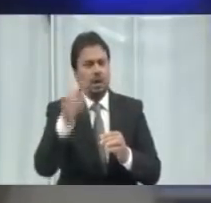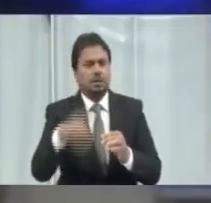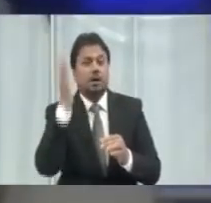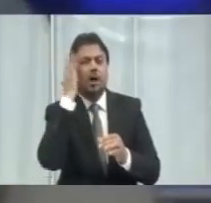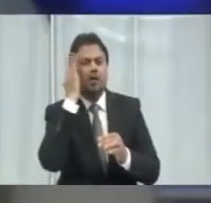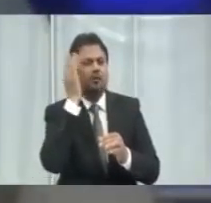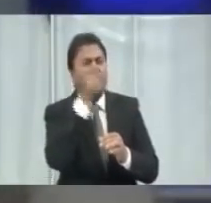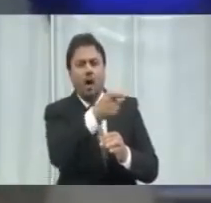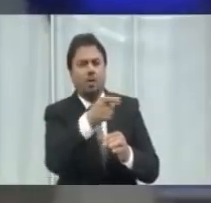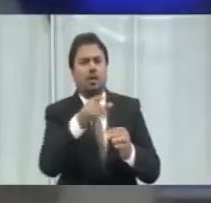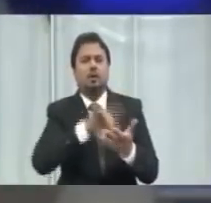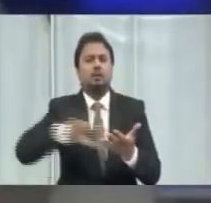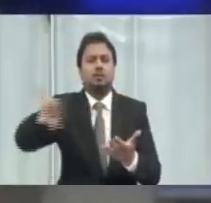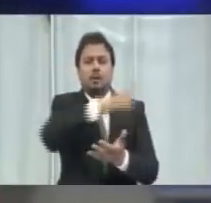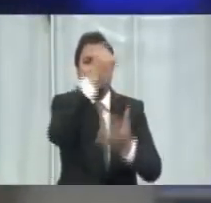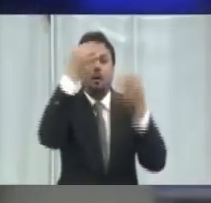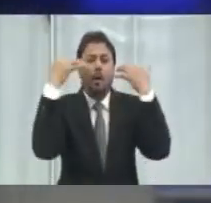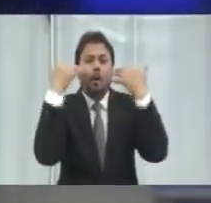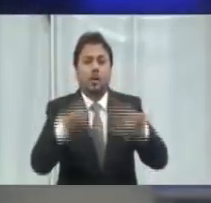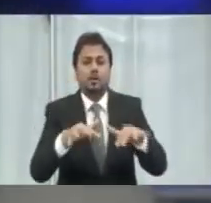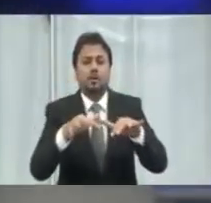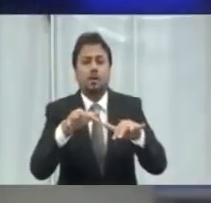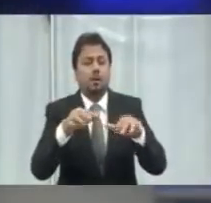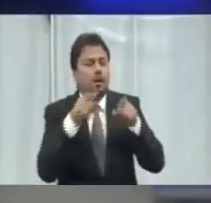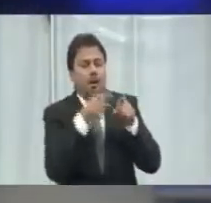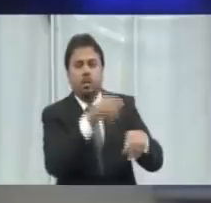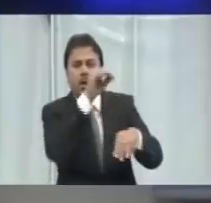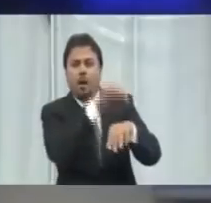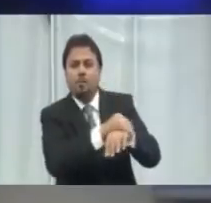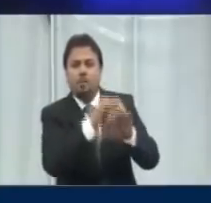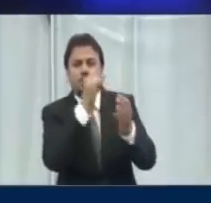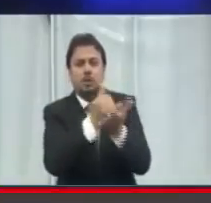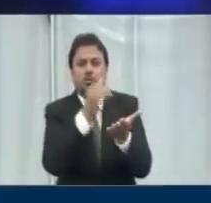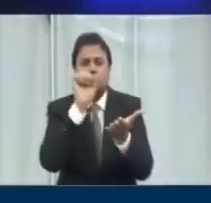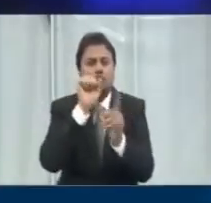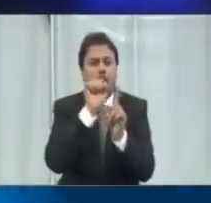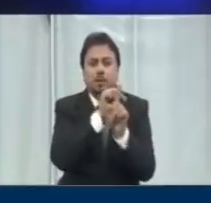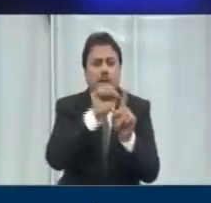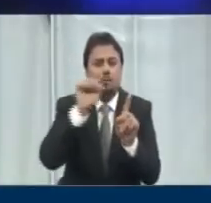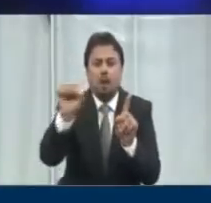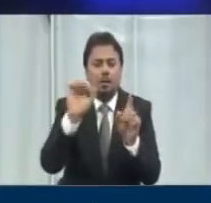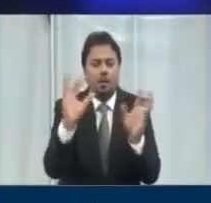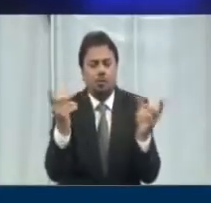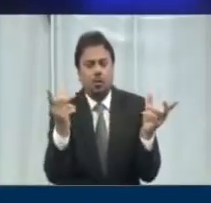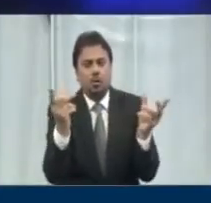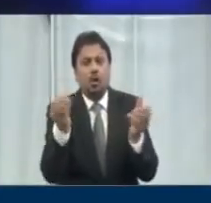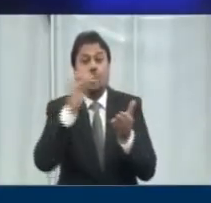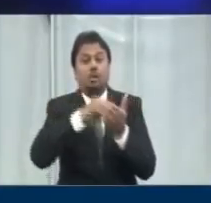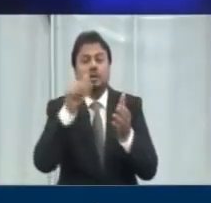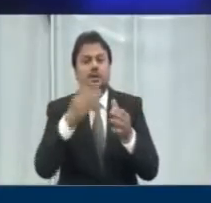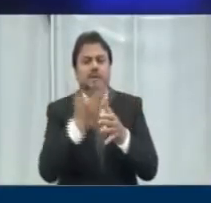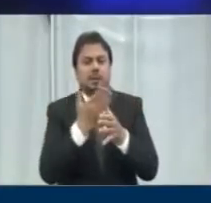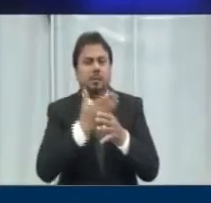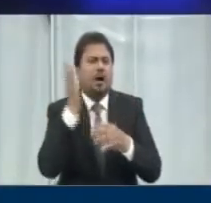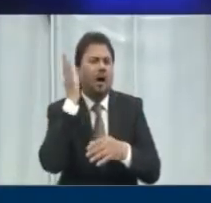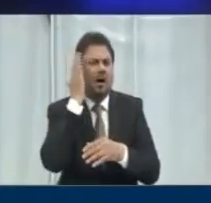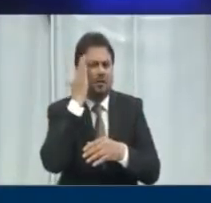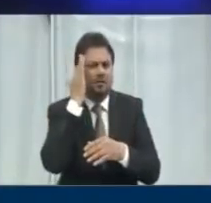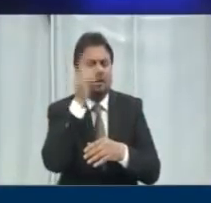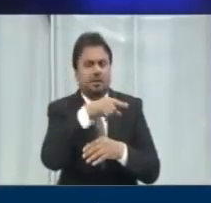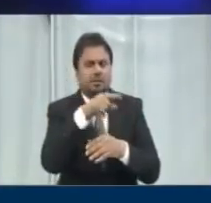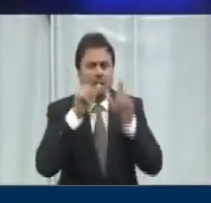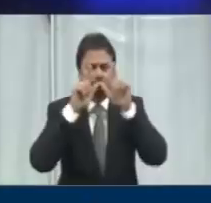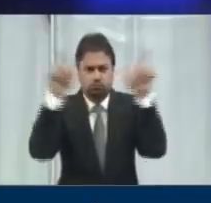إلى أي سنة يعود حطام هذه الطائرة؟ هل هناك آراء عسكرية أو أمنية بهذا الخصوص؟ لأنها بحسب